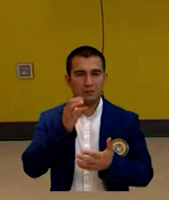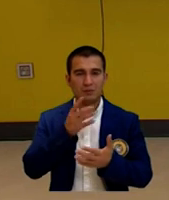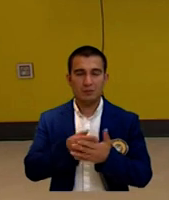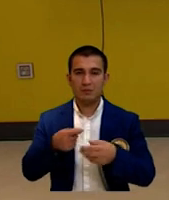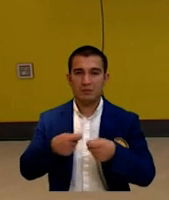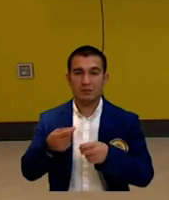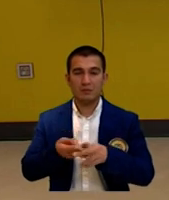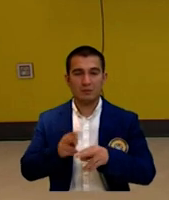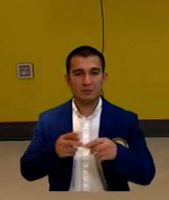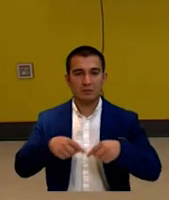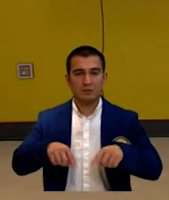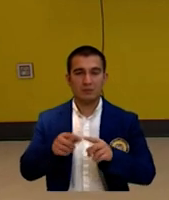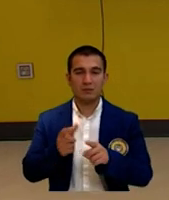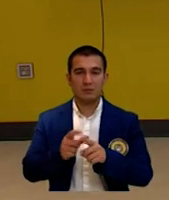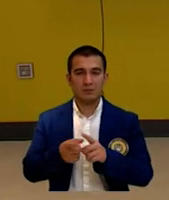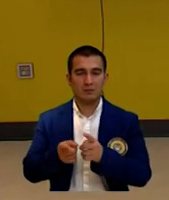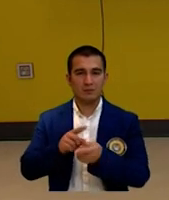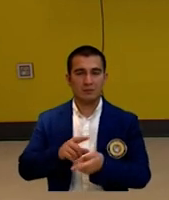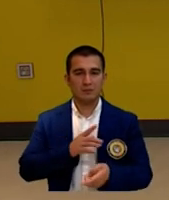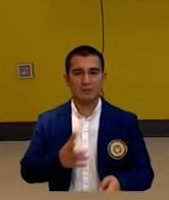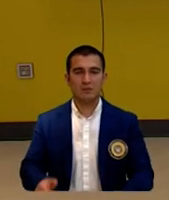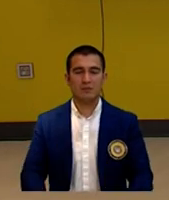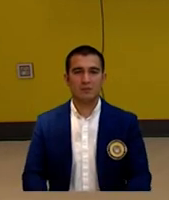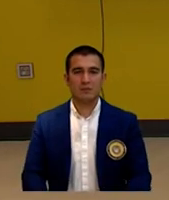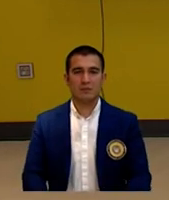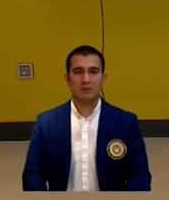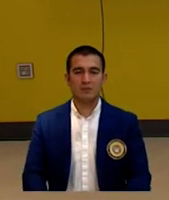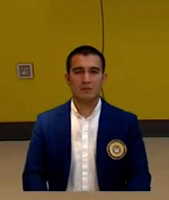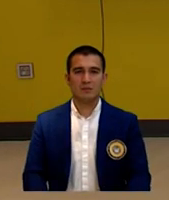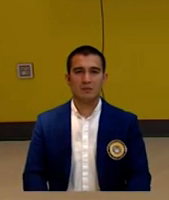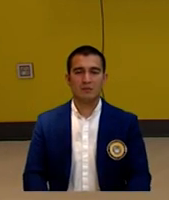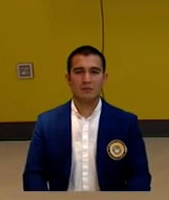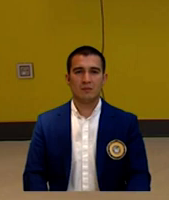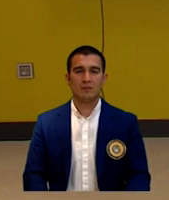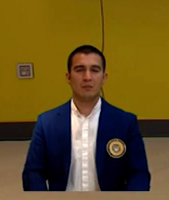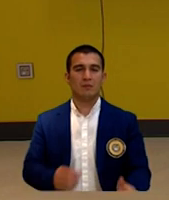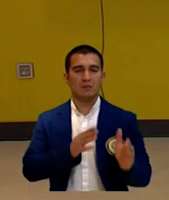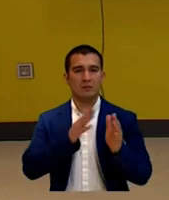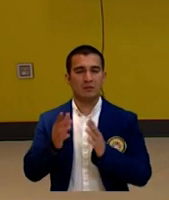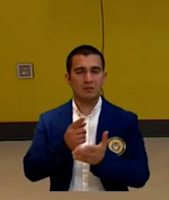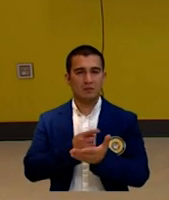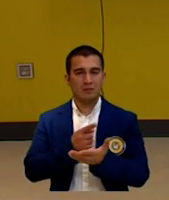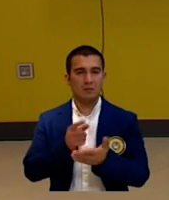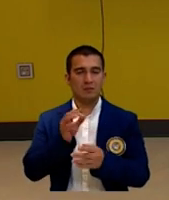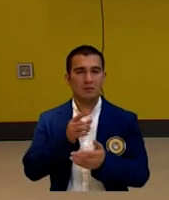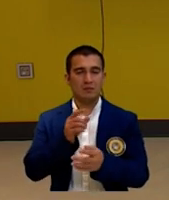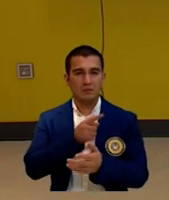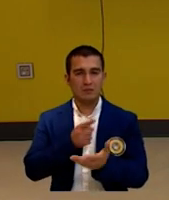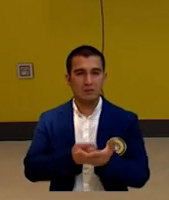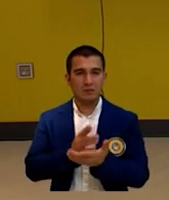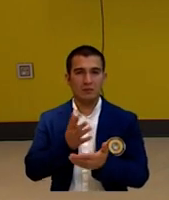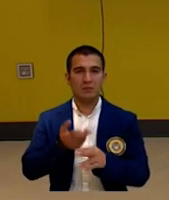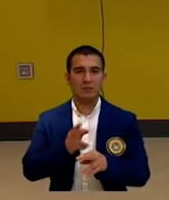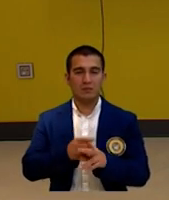aksiyadorlik jamiyatiga o'zgartirildi. Navbatdagi savolimiz O'zbekiston